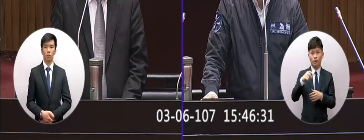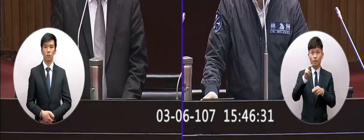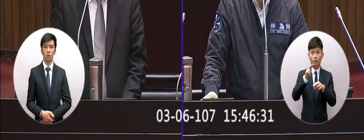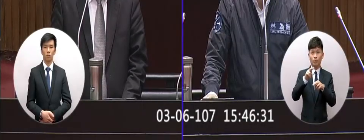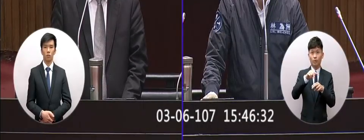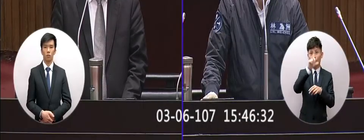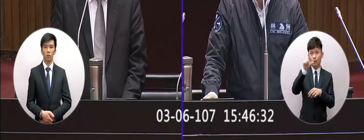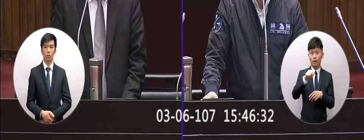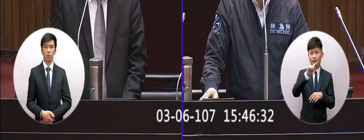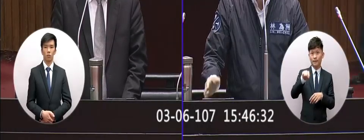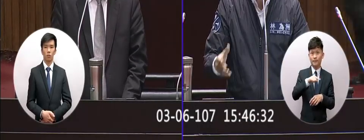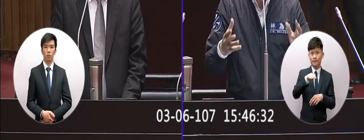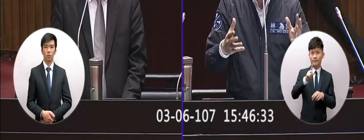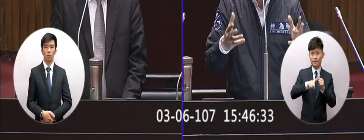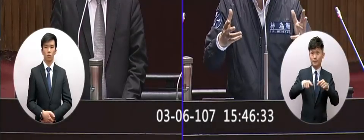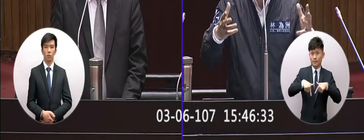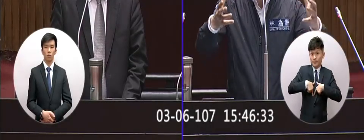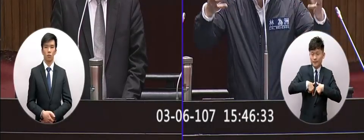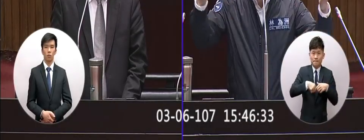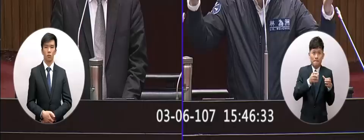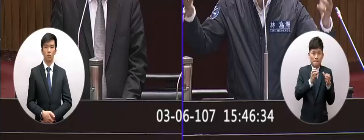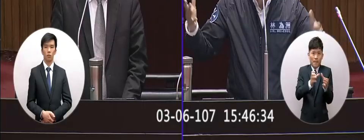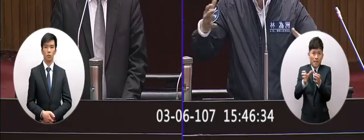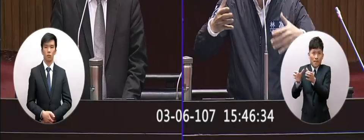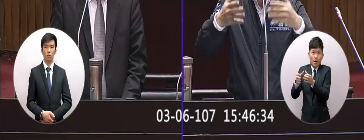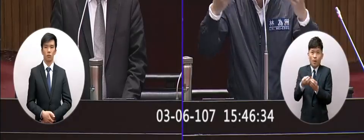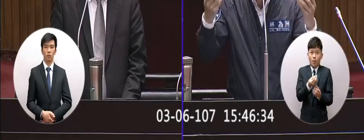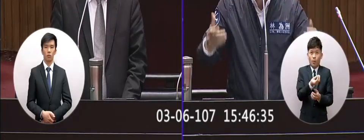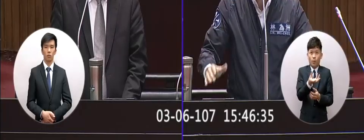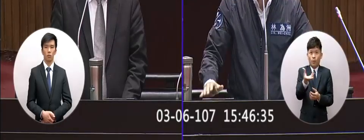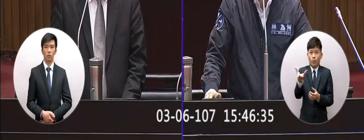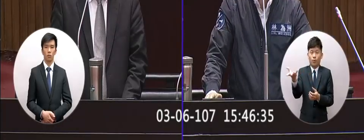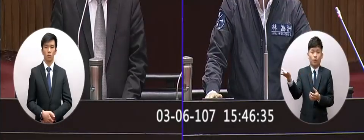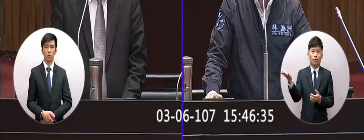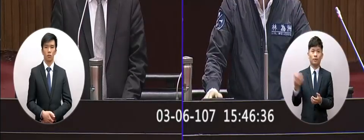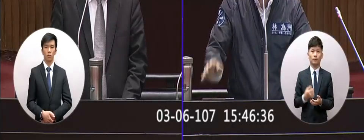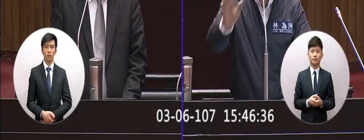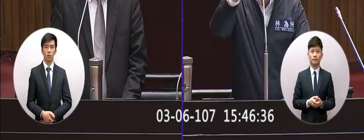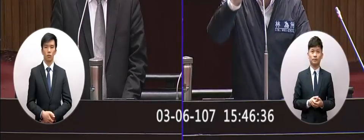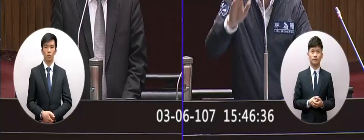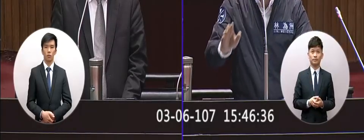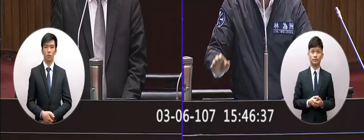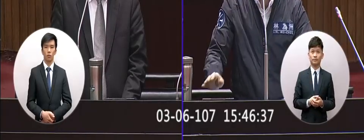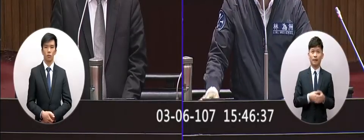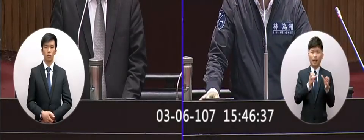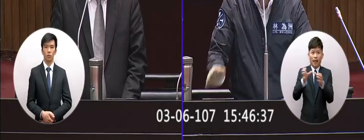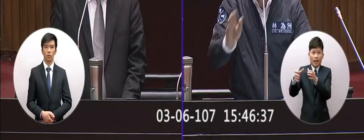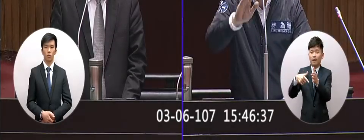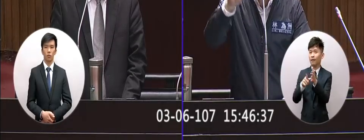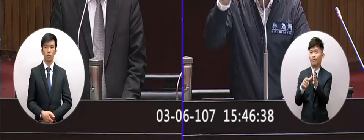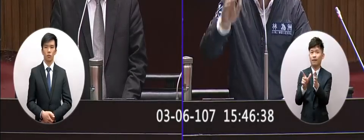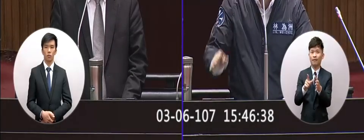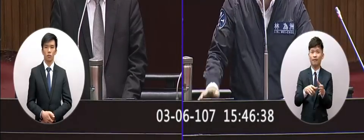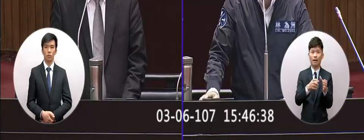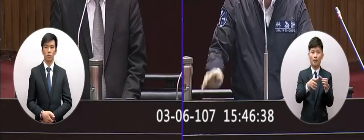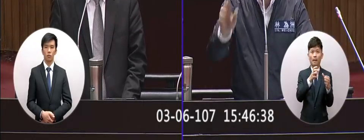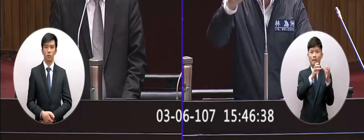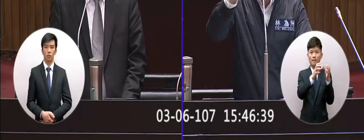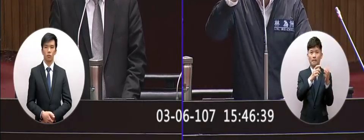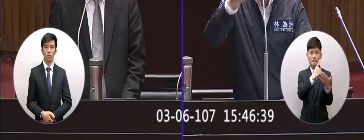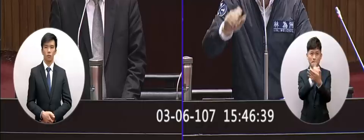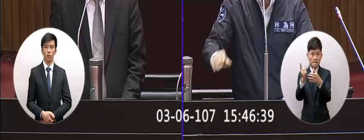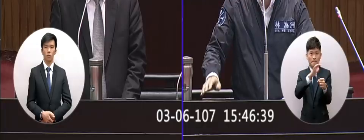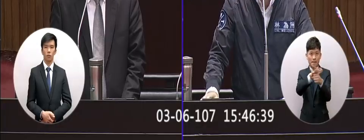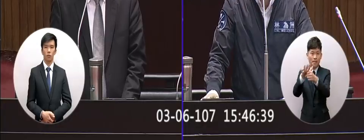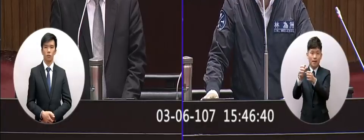啊，如雨后春笋一般，一直开设都来不及，每一家都满，最